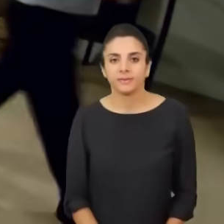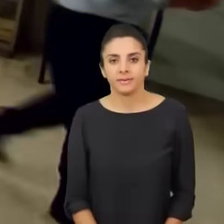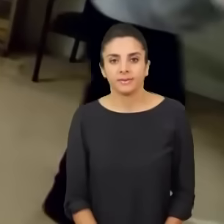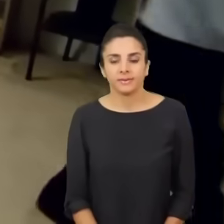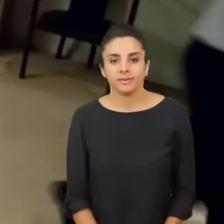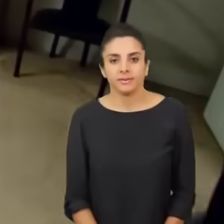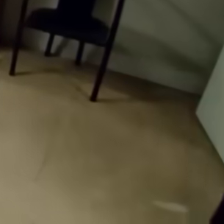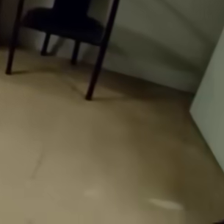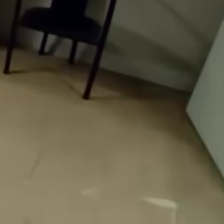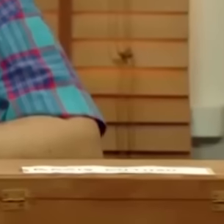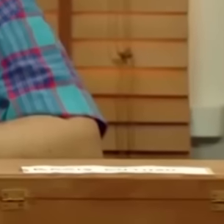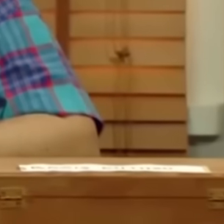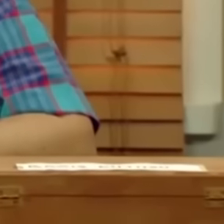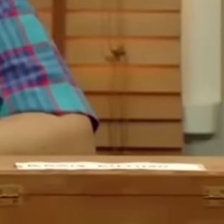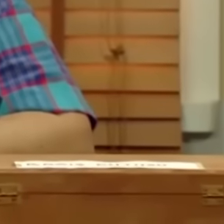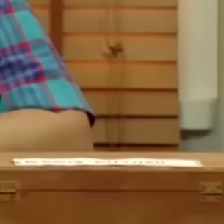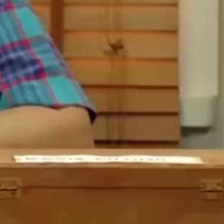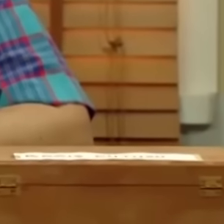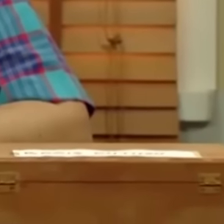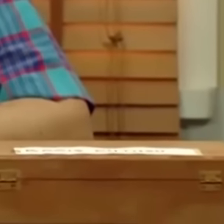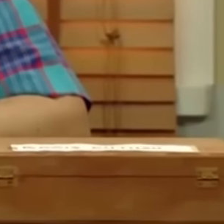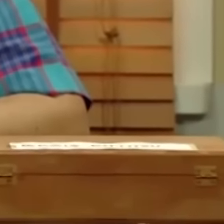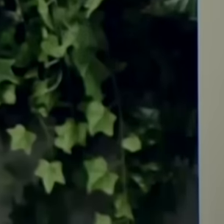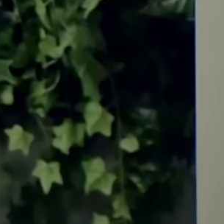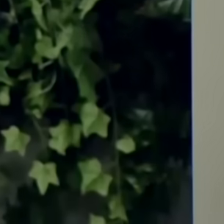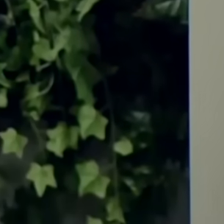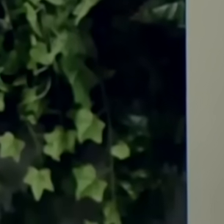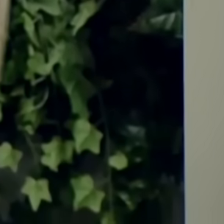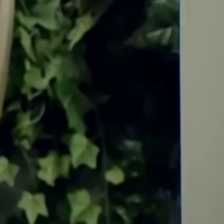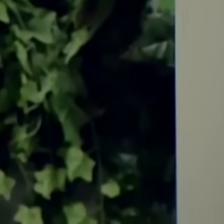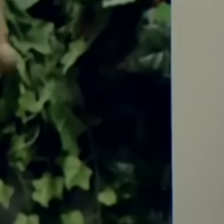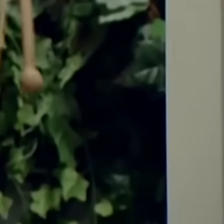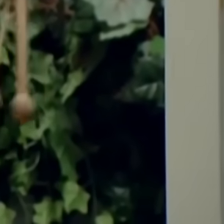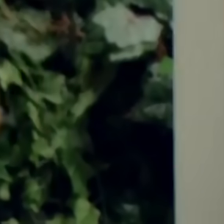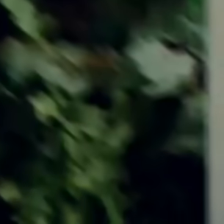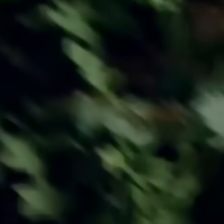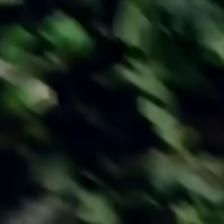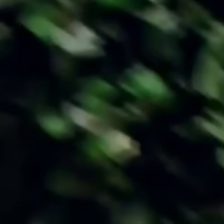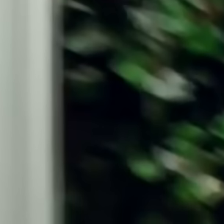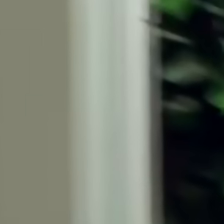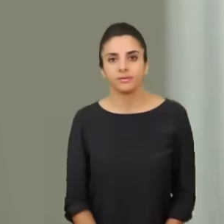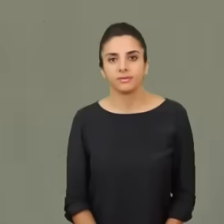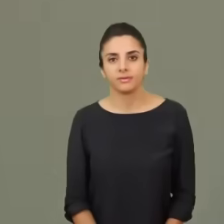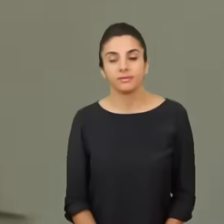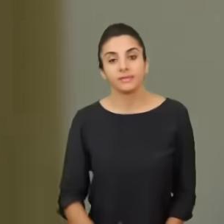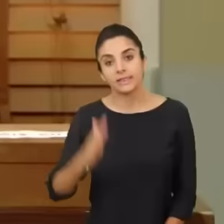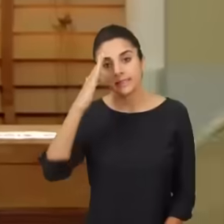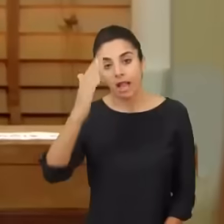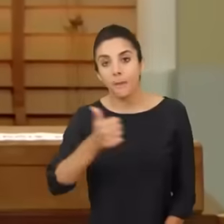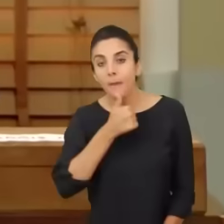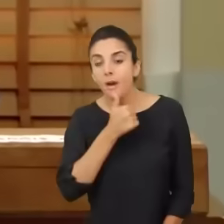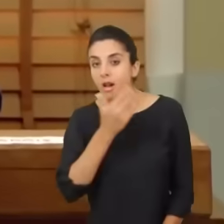kalan kağıt paraları da atıp gitti. Fehmi kalemini yerine yerleştiriyor. Bir genç elinde davulla içeri girdi. Selam babalık.